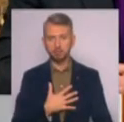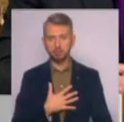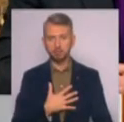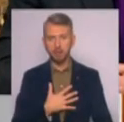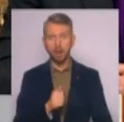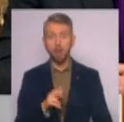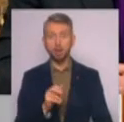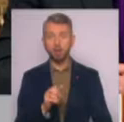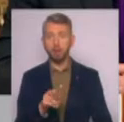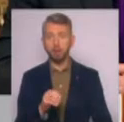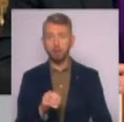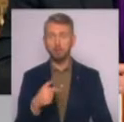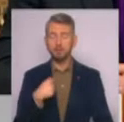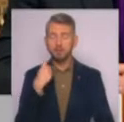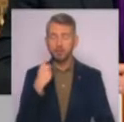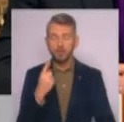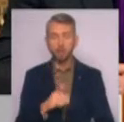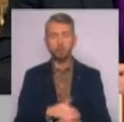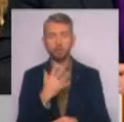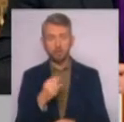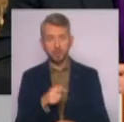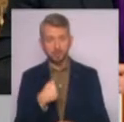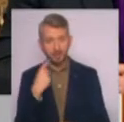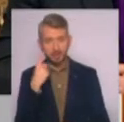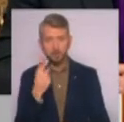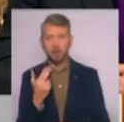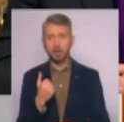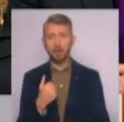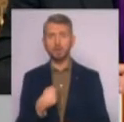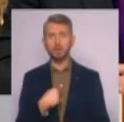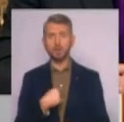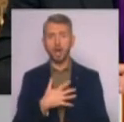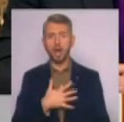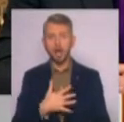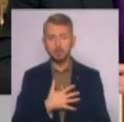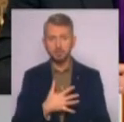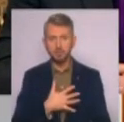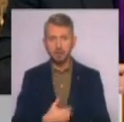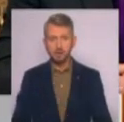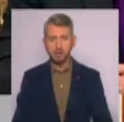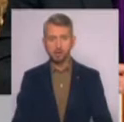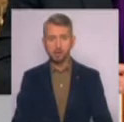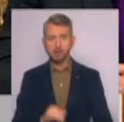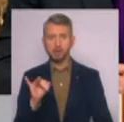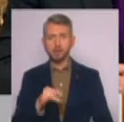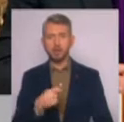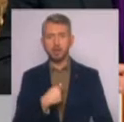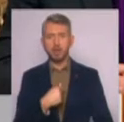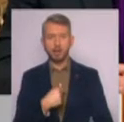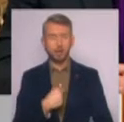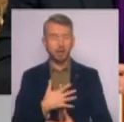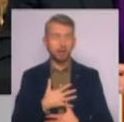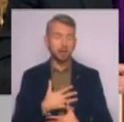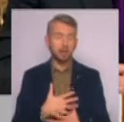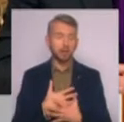Алло, алло. Вас чують. Алло, добрий день. Ви мене слышите? Слышим, будь ласка, говоріть. І я